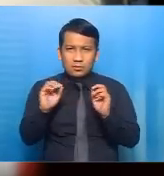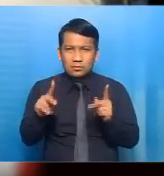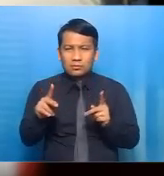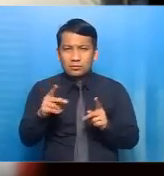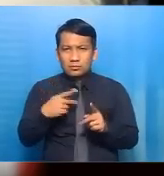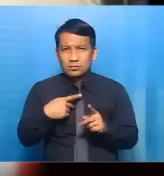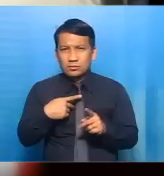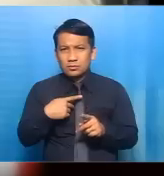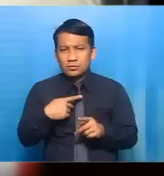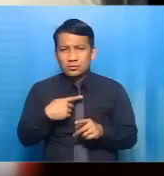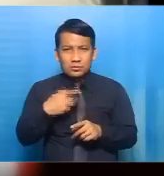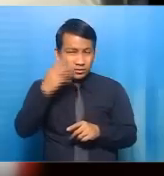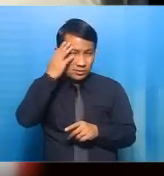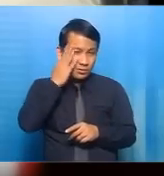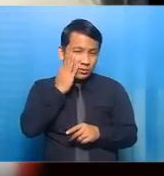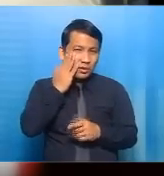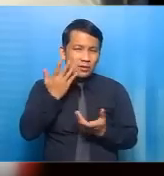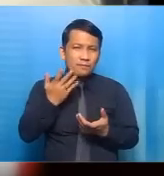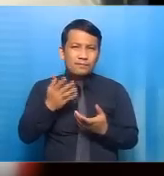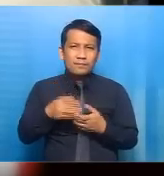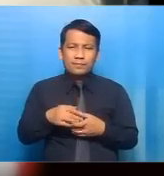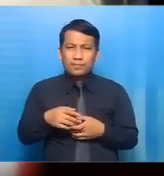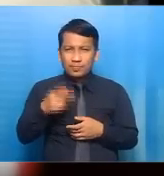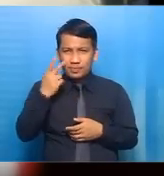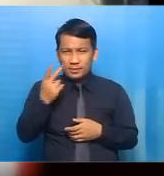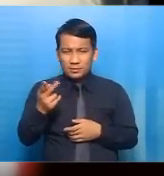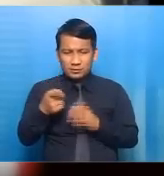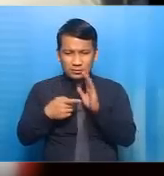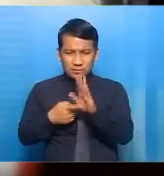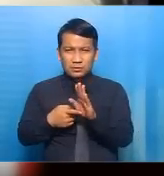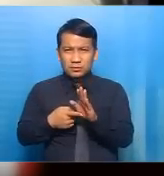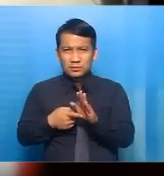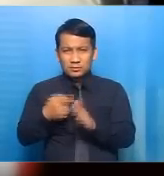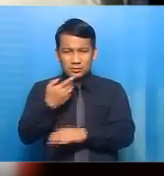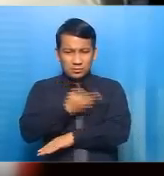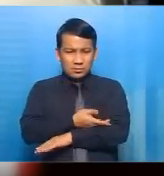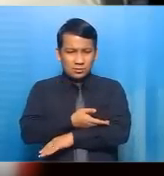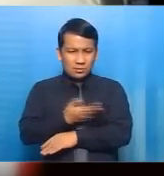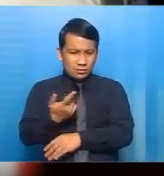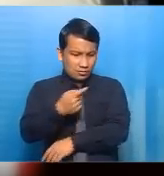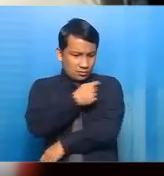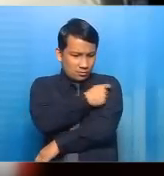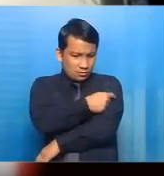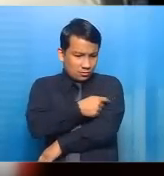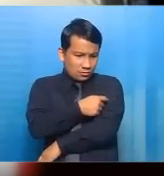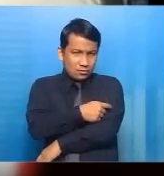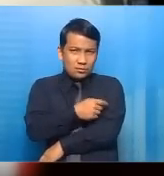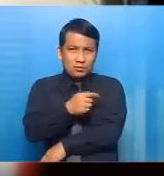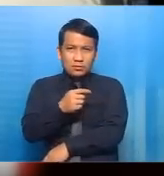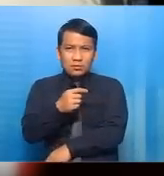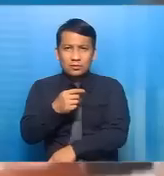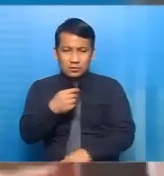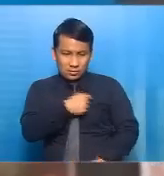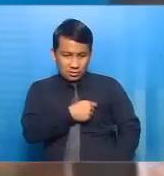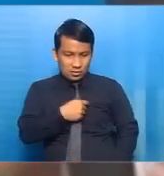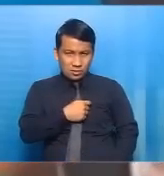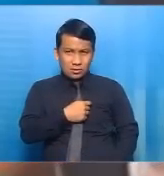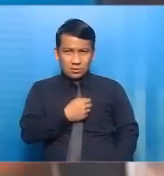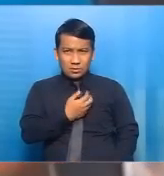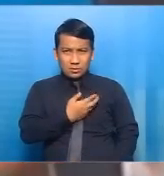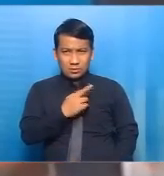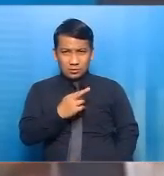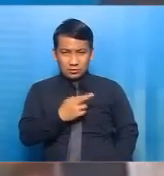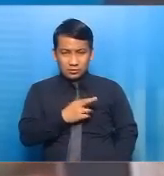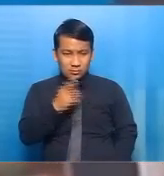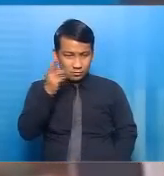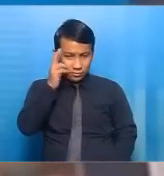may balat po siya sa mukha. Okay, itong natagpuan, ma'am, meron daw pong tato na rosa sa dibdib. Makakaasa